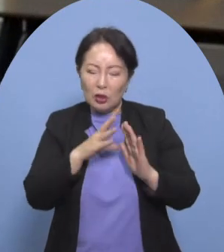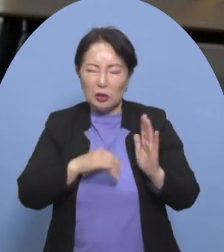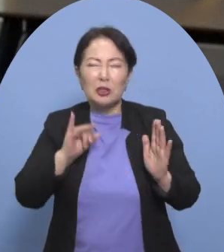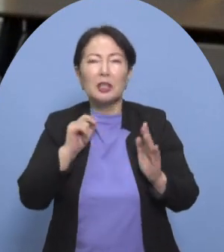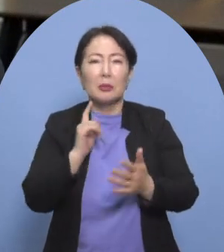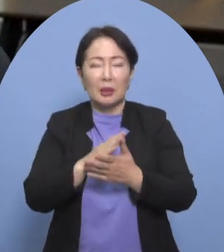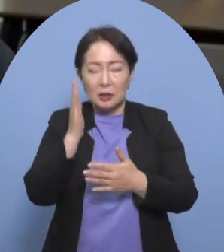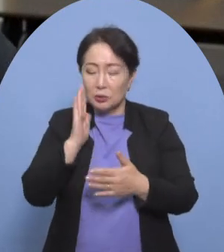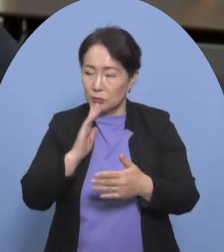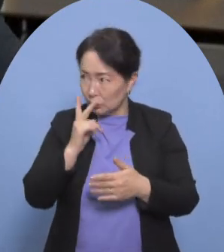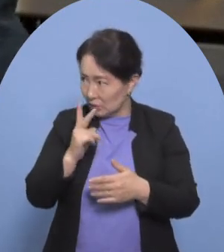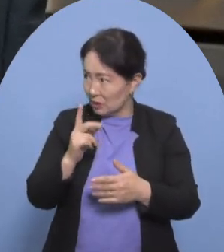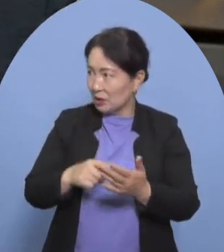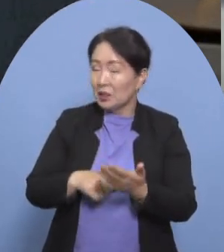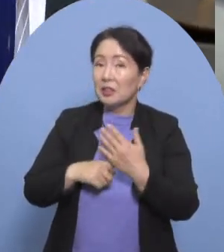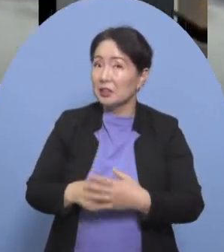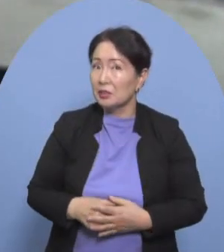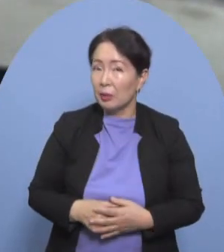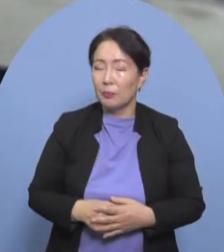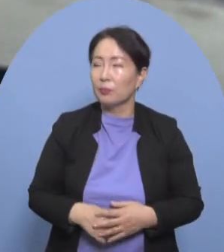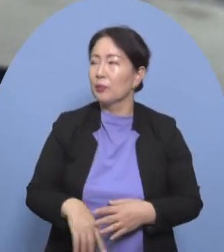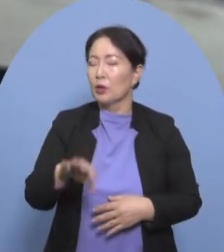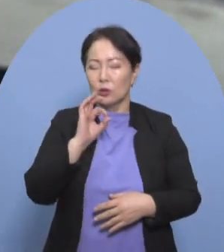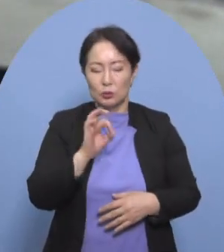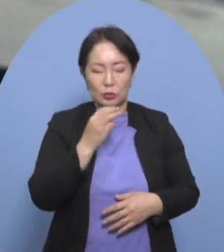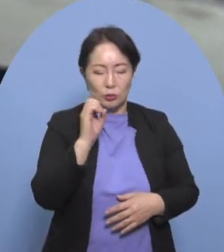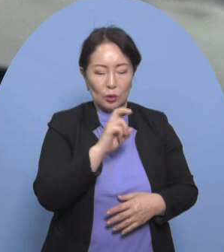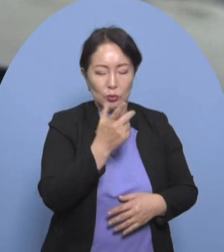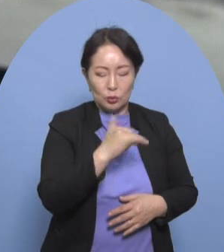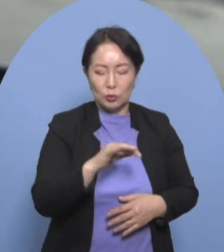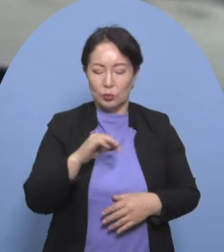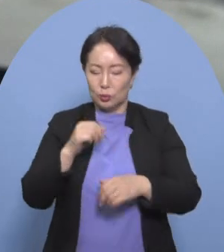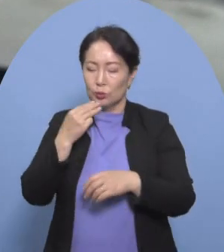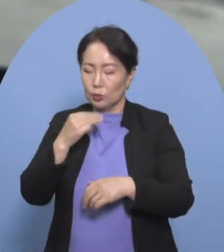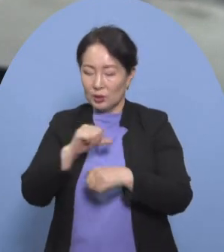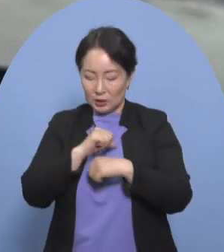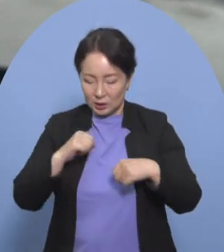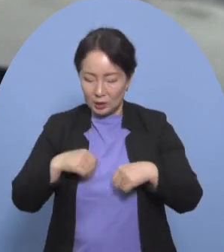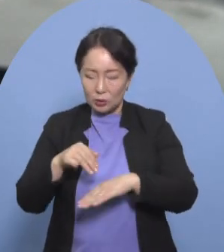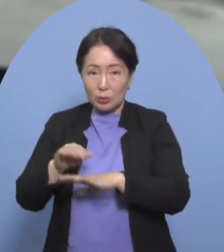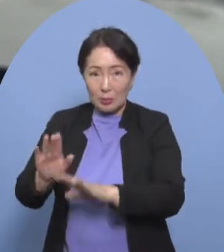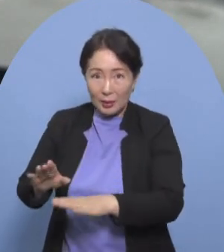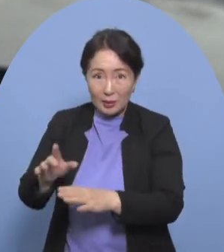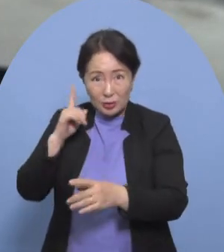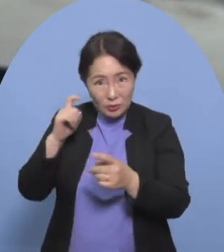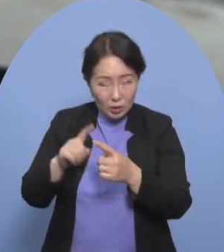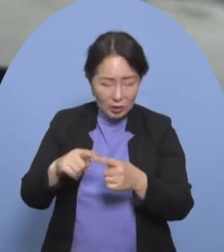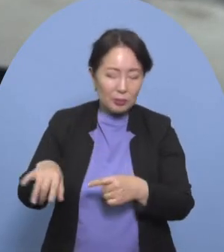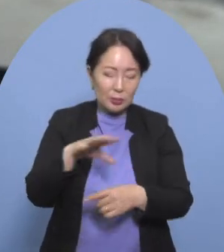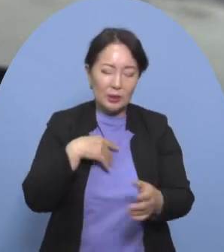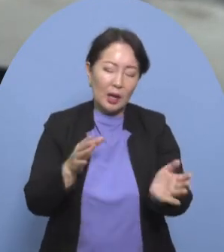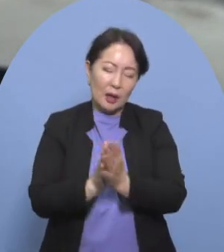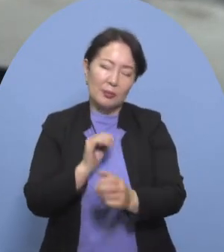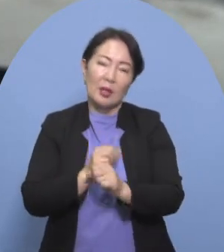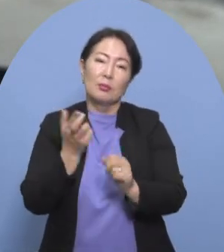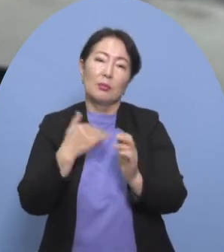нөлөөлж байна гэж эцэгчүүд үзэж байгаагаас илэрхийлж байна. Зөв ёс зүйтэй шударга иргэнийг төлөвшүүлэх хамгийн гол зорилго нь ерөөс энэ зорилгын төлөө бид нар хамтдаа л